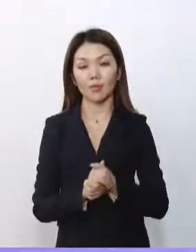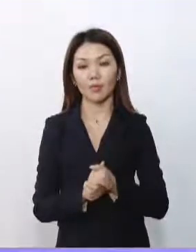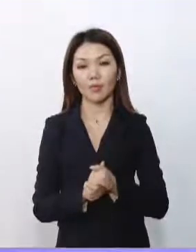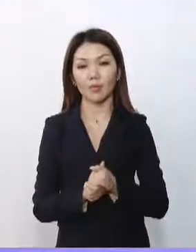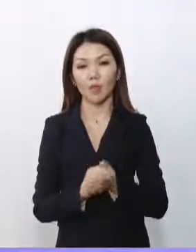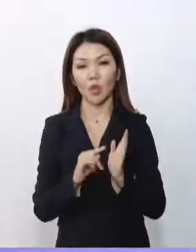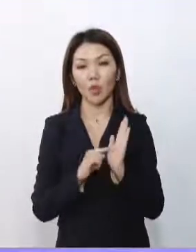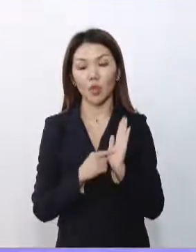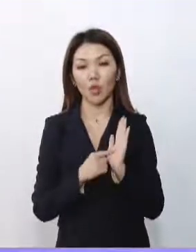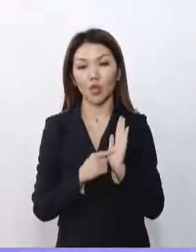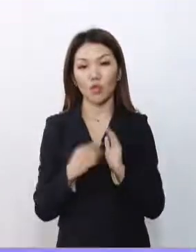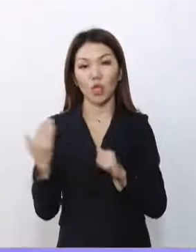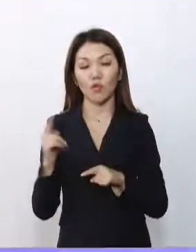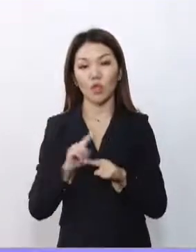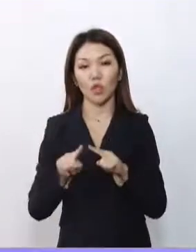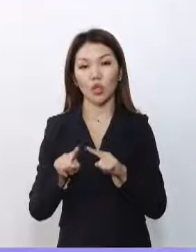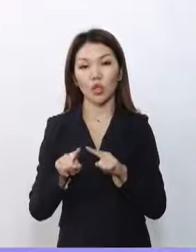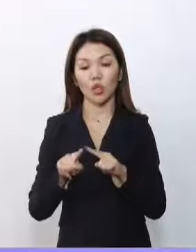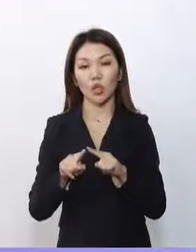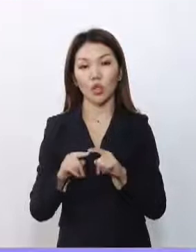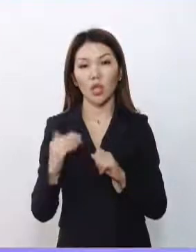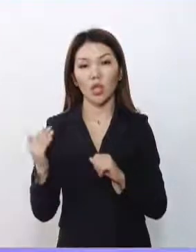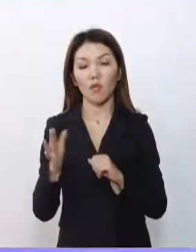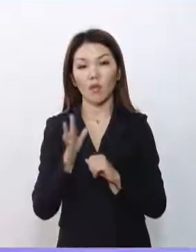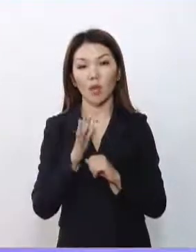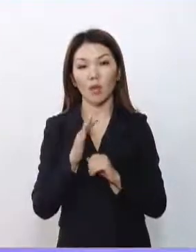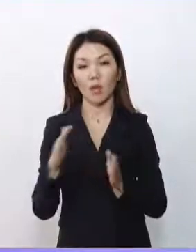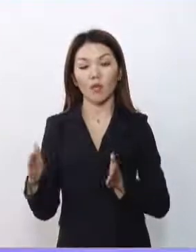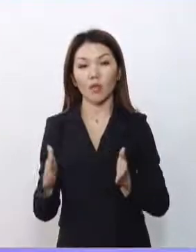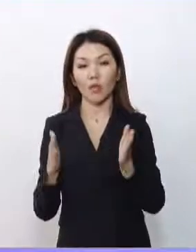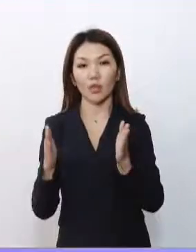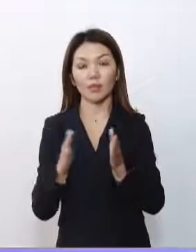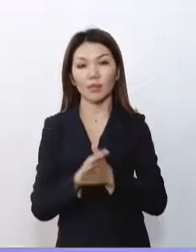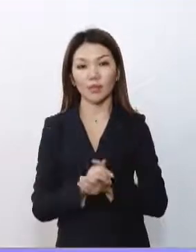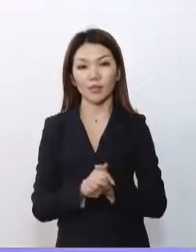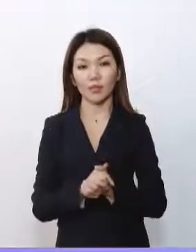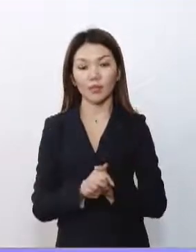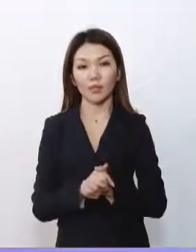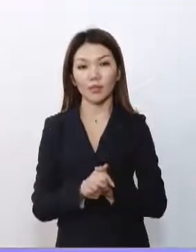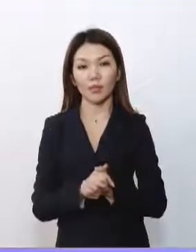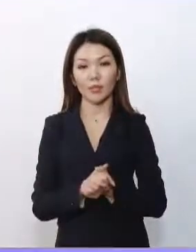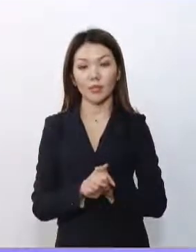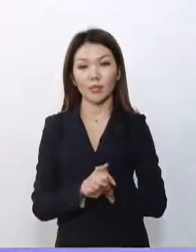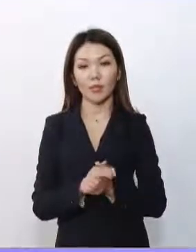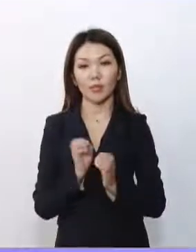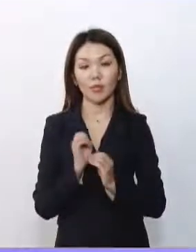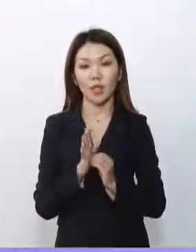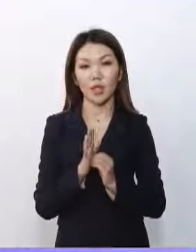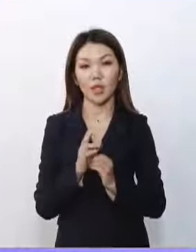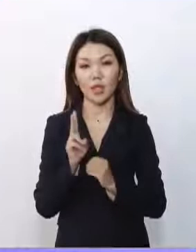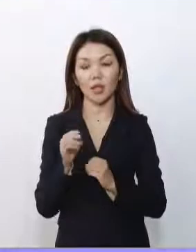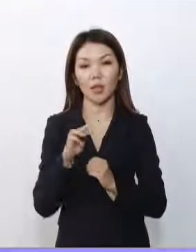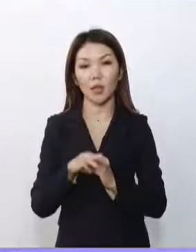ложь его скорость на его время в пути 15